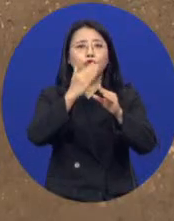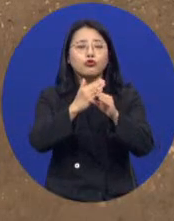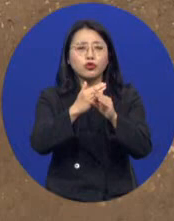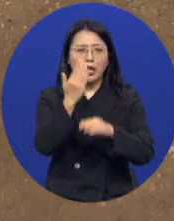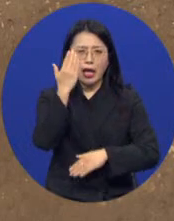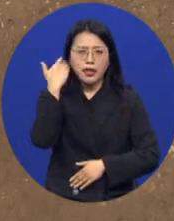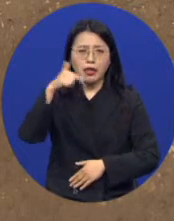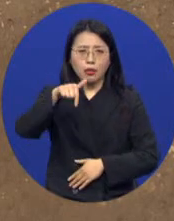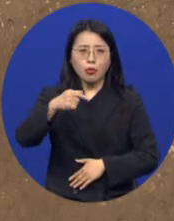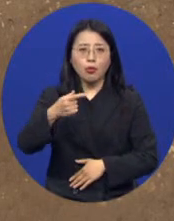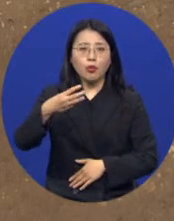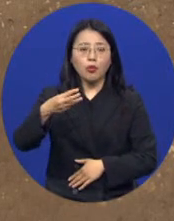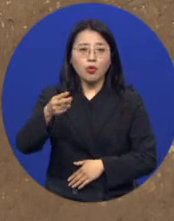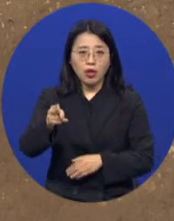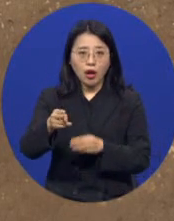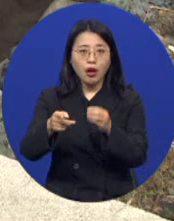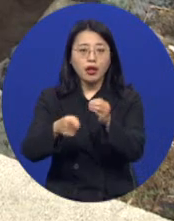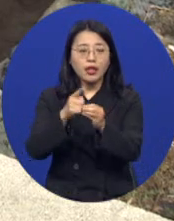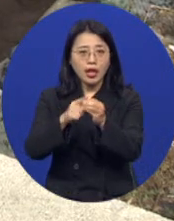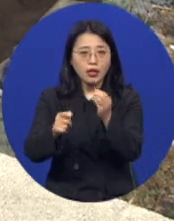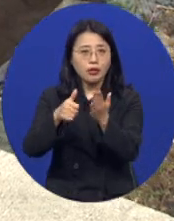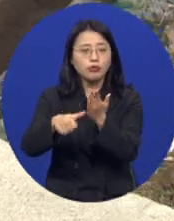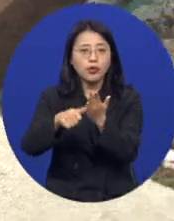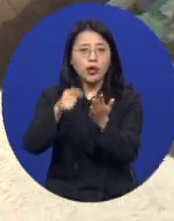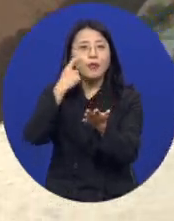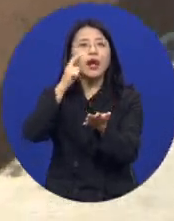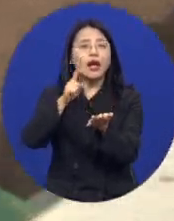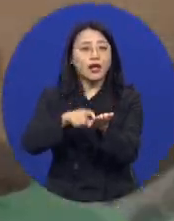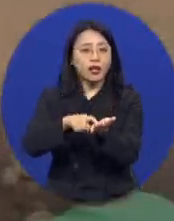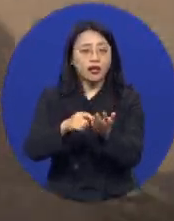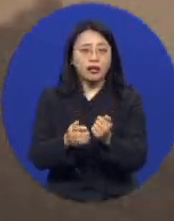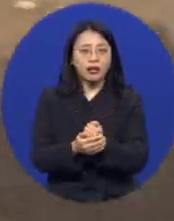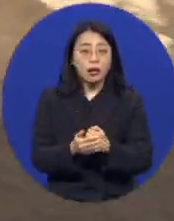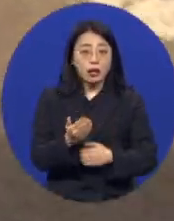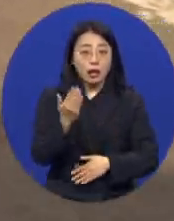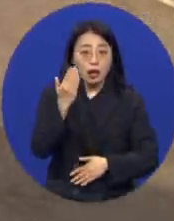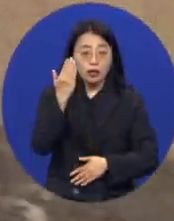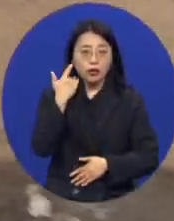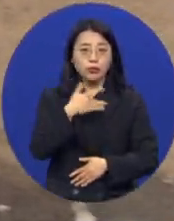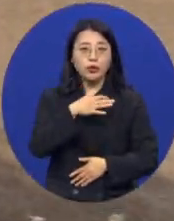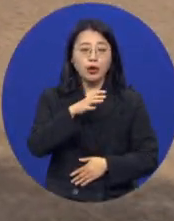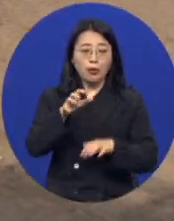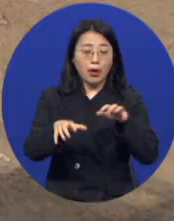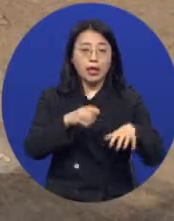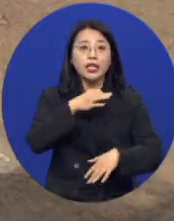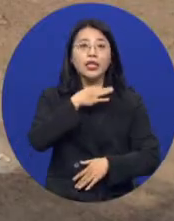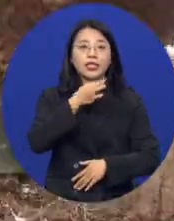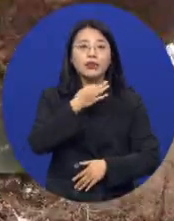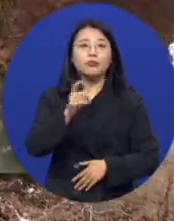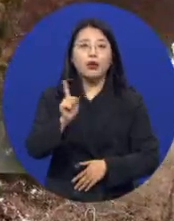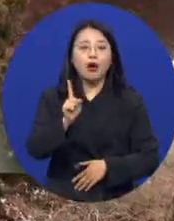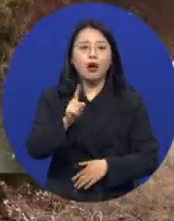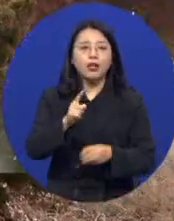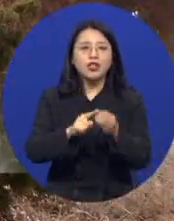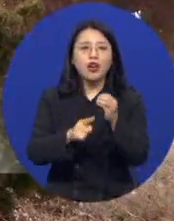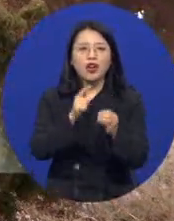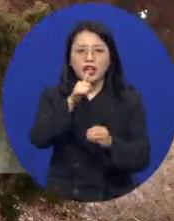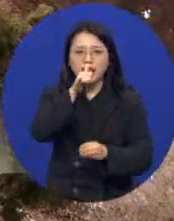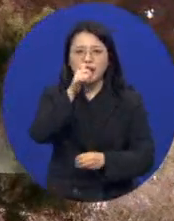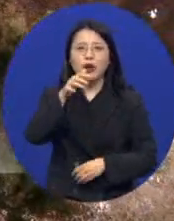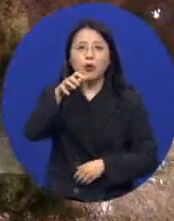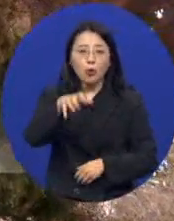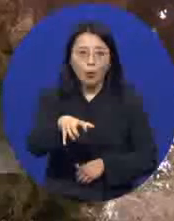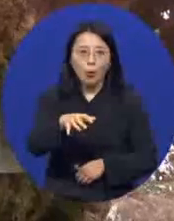고려시대 사찰 유적이 발견됐습니다. 예전부터 절이 있던 밭이란 뜻의 절화시나 불탄 터로 불리던